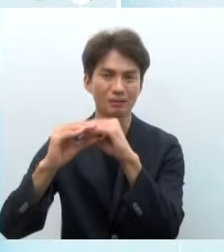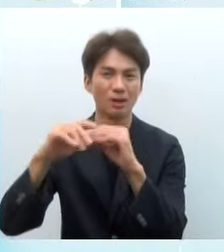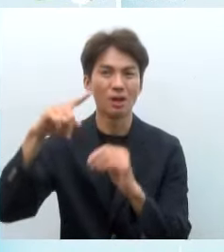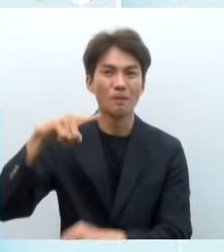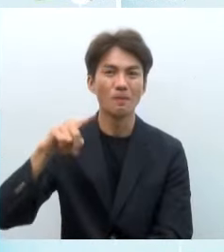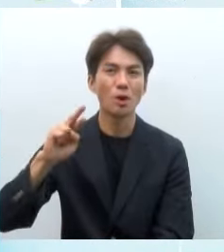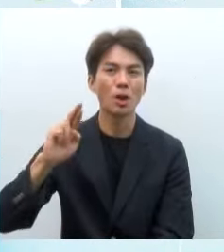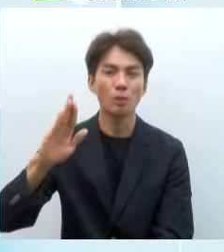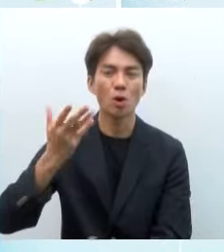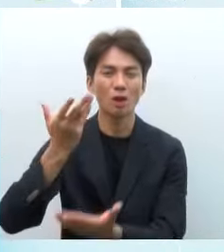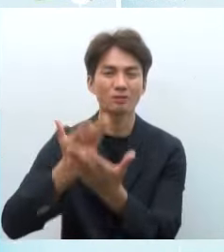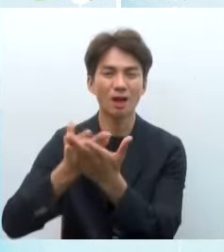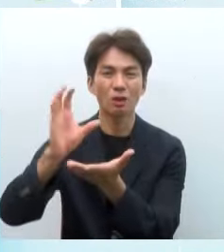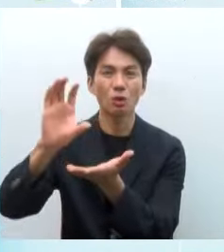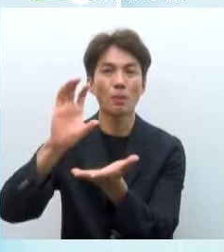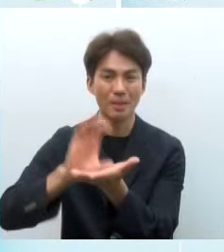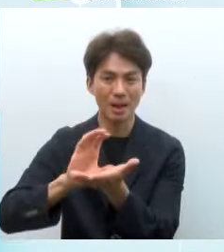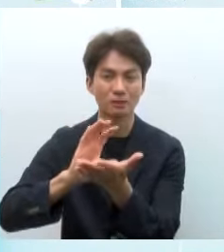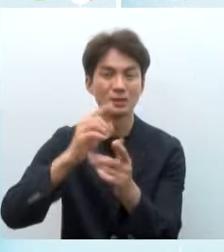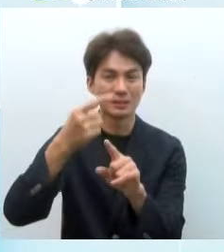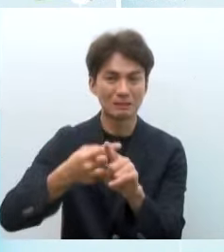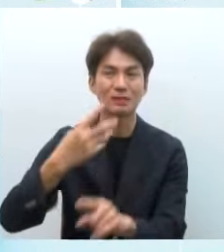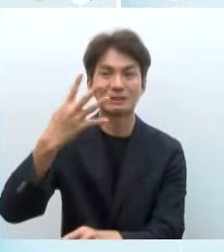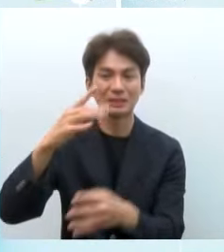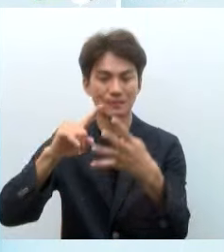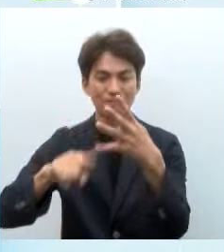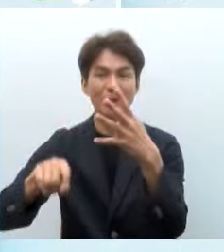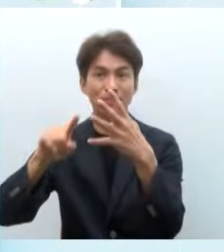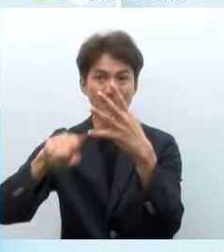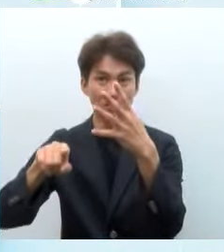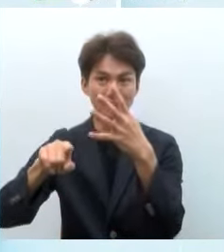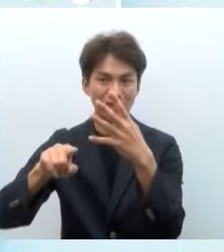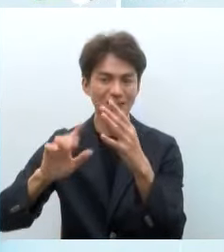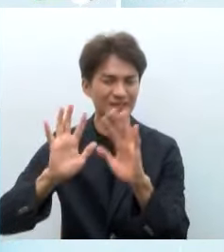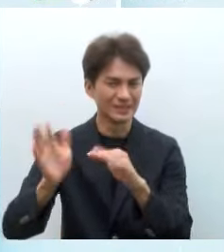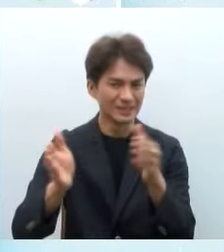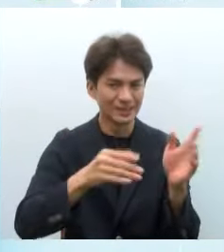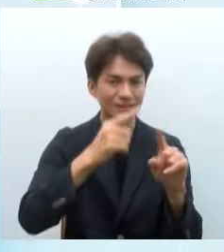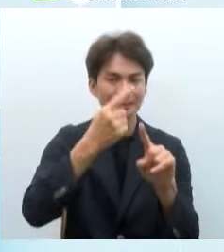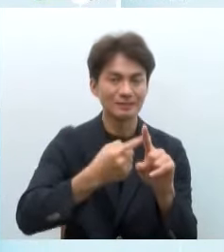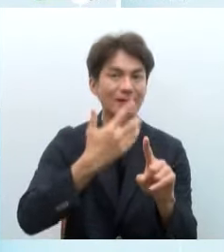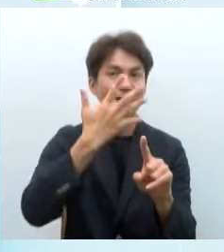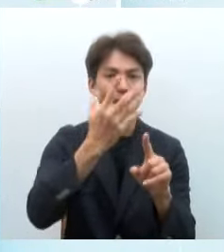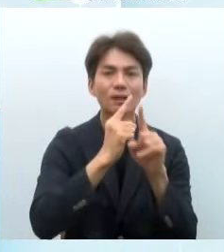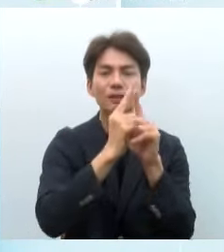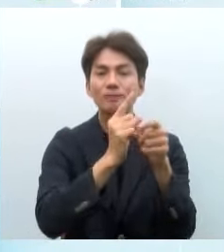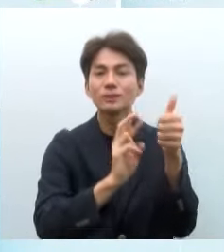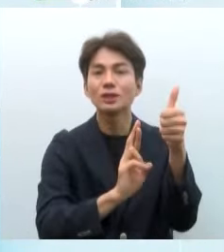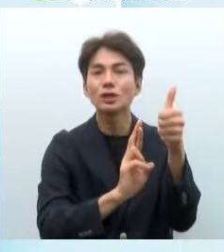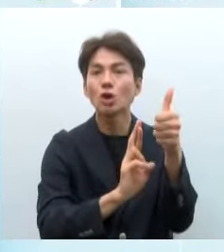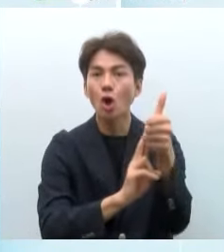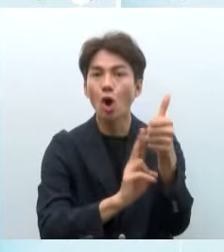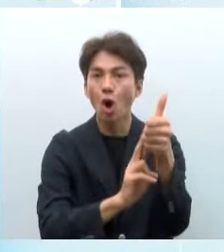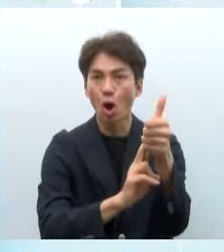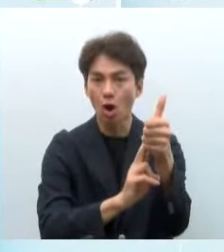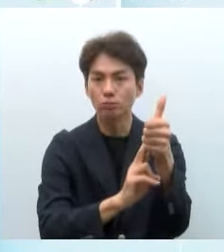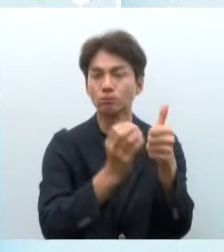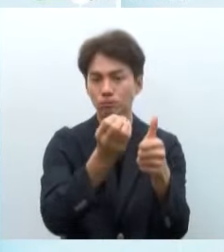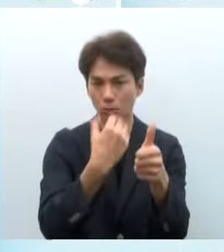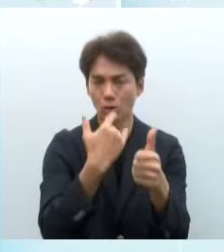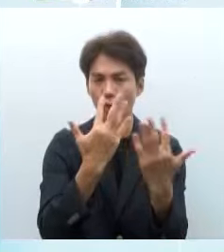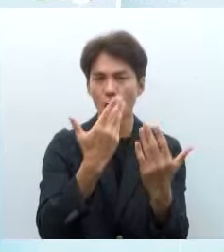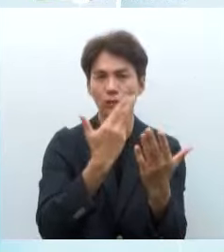านก็ประมาณปลายเมษาซึ่งเพราะนั้นตั้งแต่พฤษภาคมต้นไปตามที่ท่านรองเลขาท่านพัฒนากล่าวไว้ว่าต้องรอง